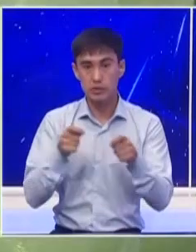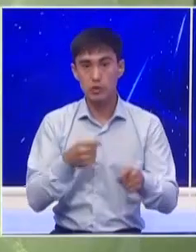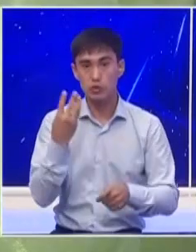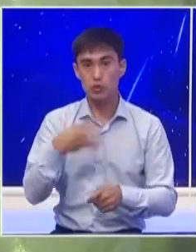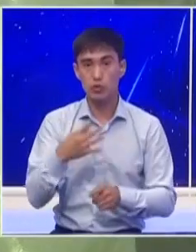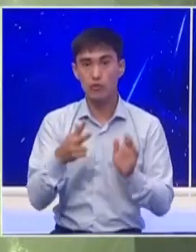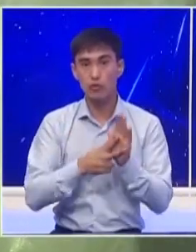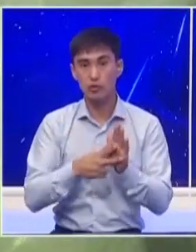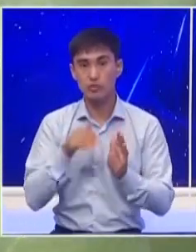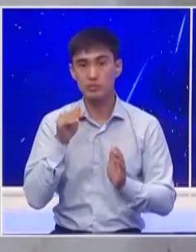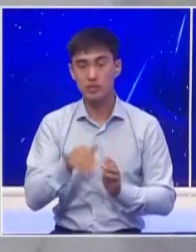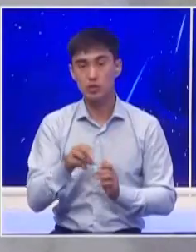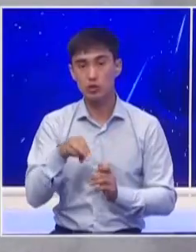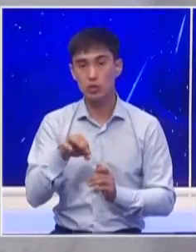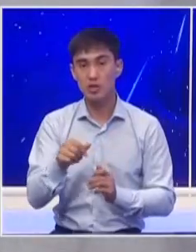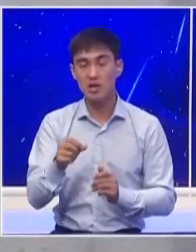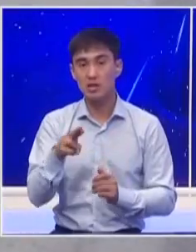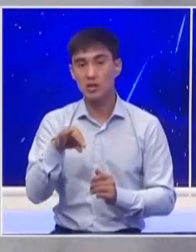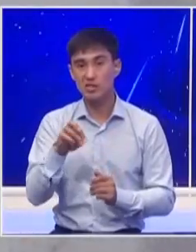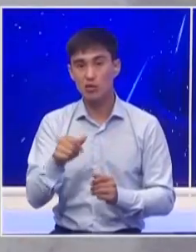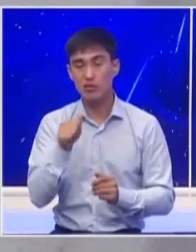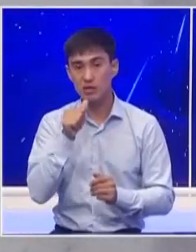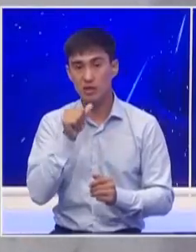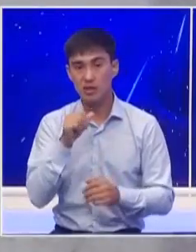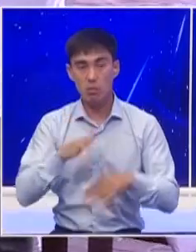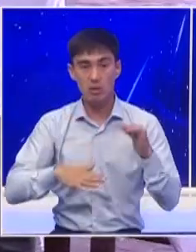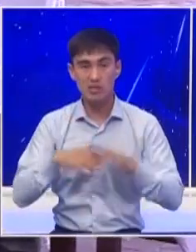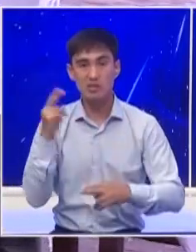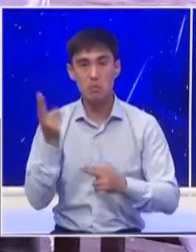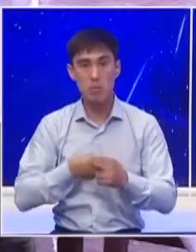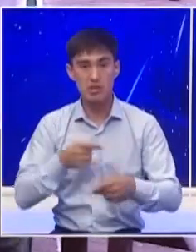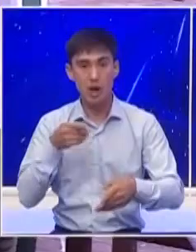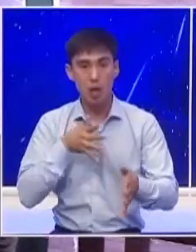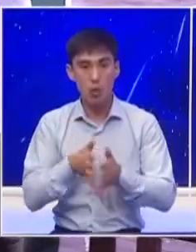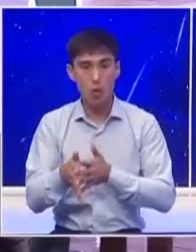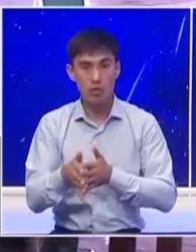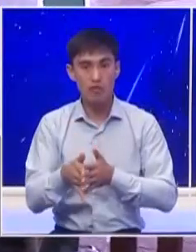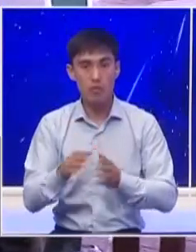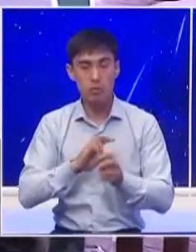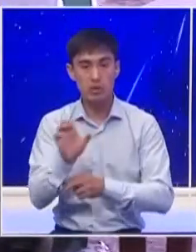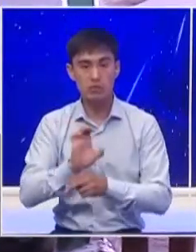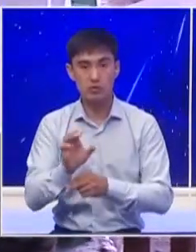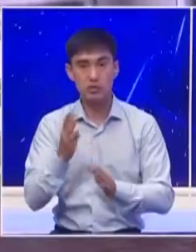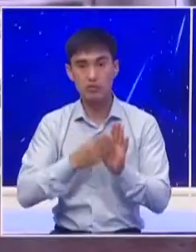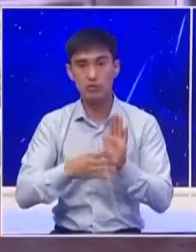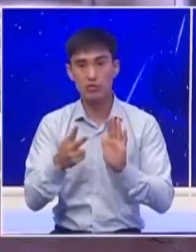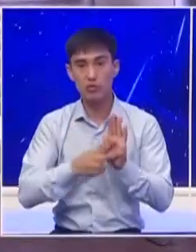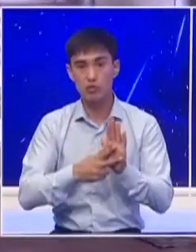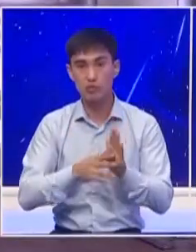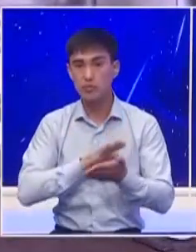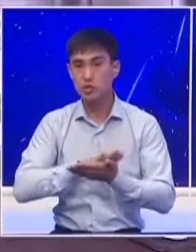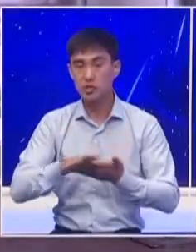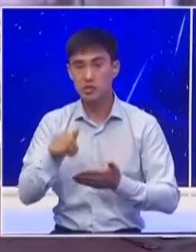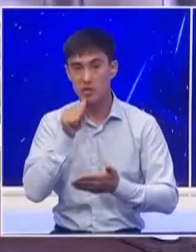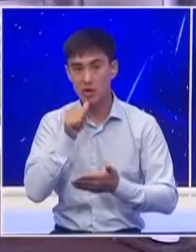48 тысяч тонн тростникового сахара. Стоит отметить, что это практически безотходное производство. 98% тростника дает чистый сахар.